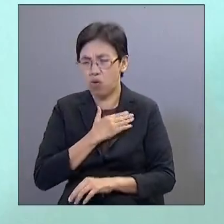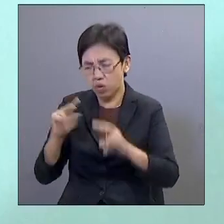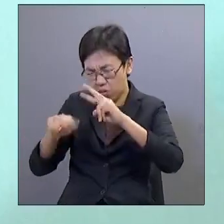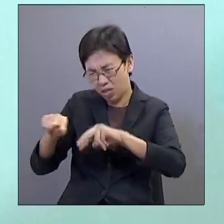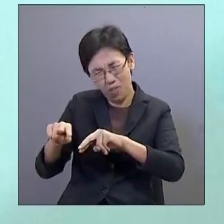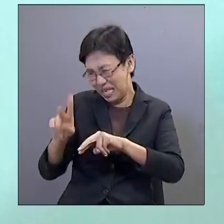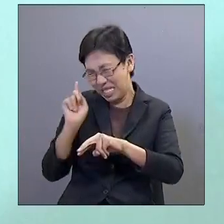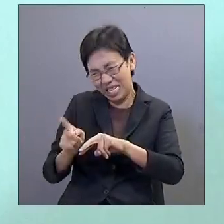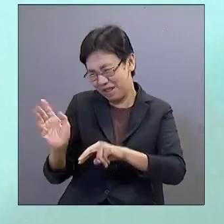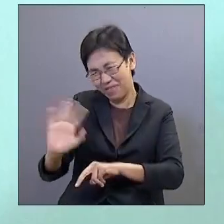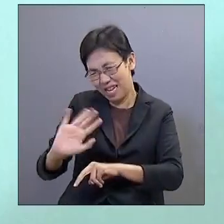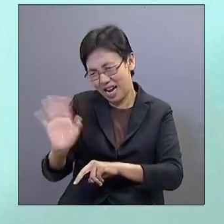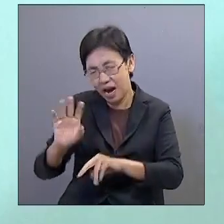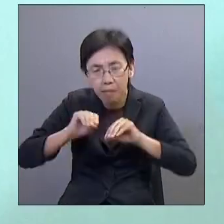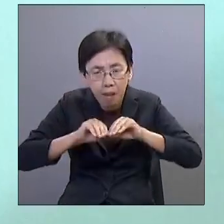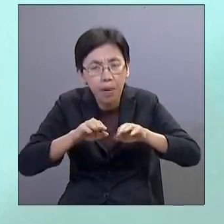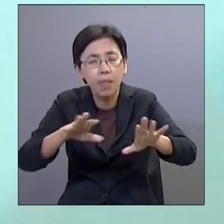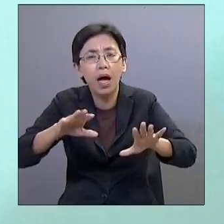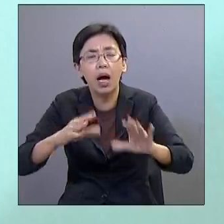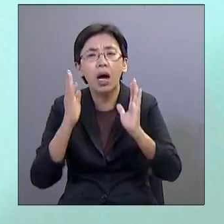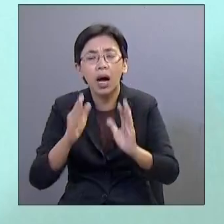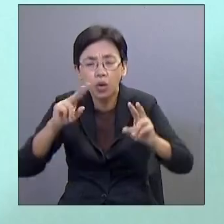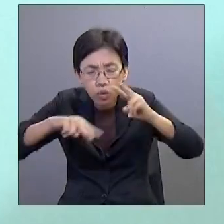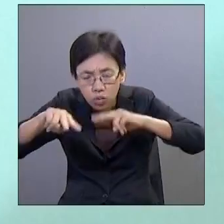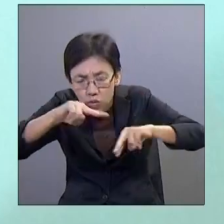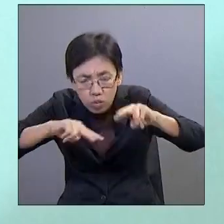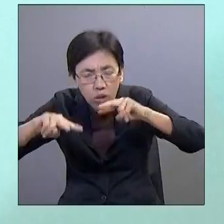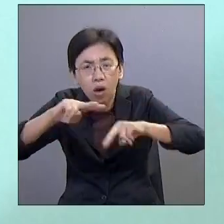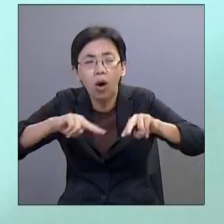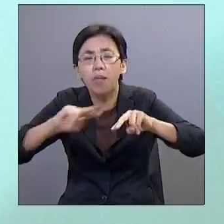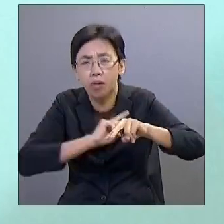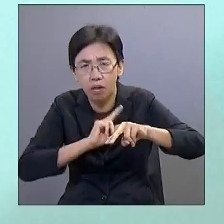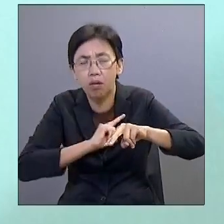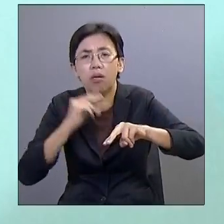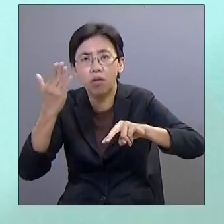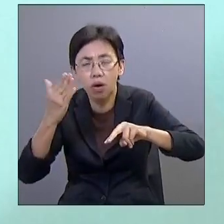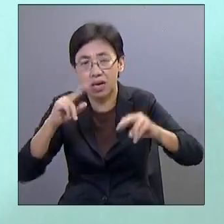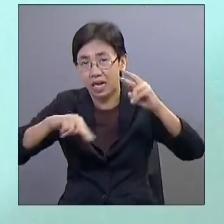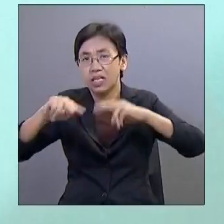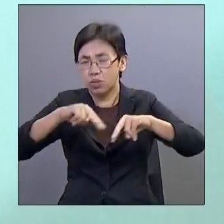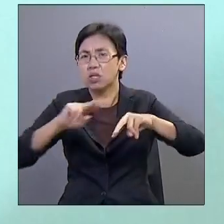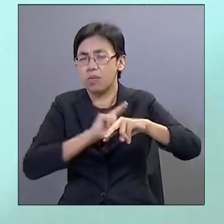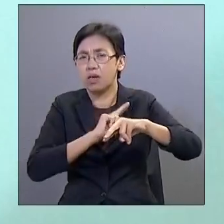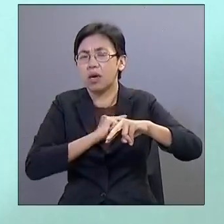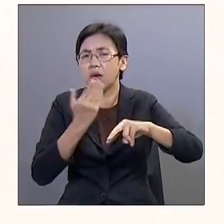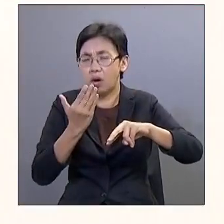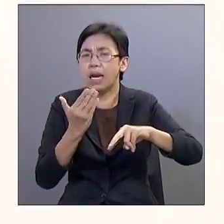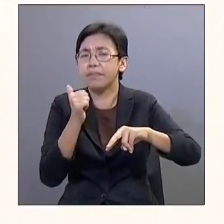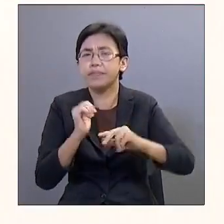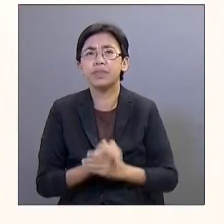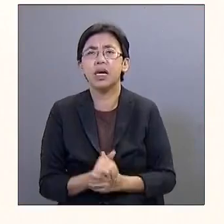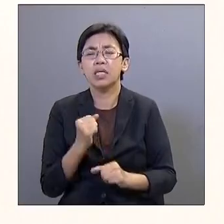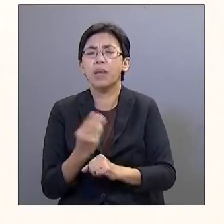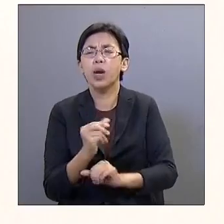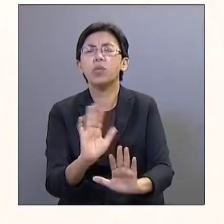ข่าวชัวร์หรือมั่วโดยให้ผู้เชี่ยวชาญหรือผู้มีส่วนเกี่ยวข้องได้ตรวจสอบข้อมูลเนี่ยด้วยตนเองอะก็เป็นหนึ่งเสียงที่สะท้อนไปหาประชาชน ไม่ต้องเร็วมาก